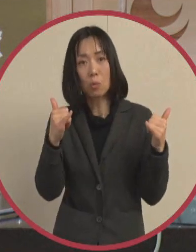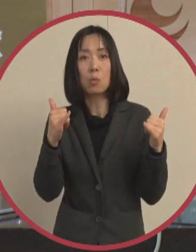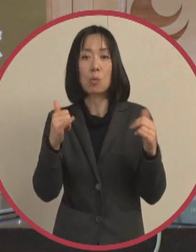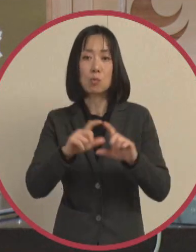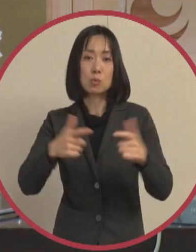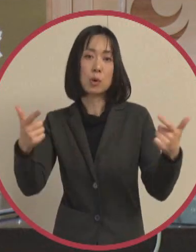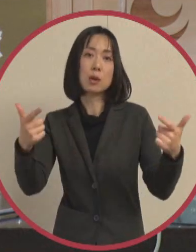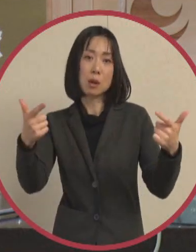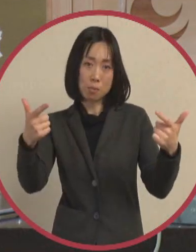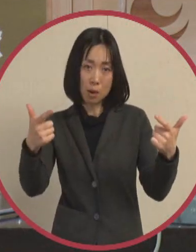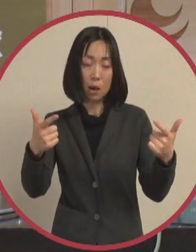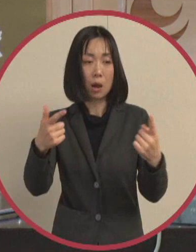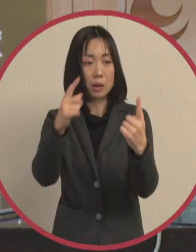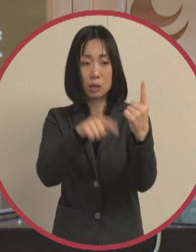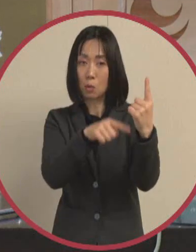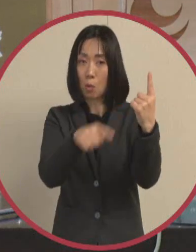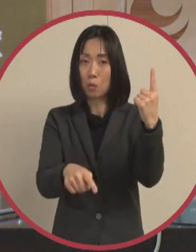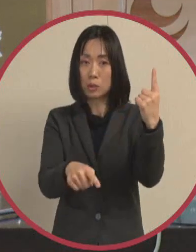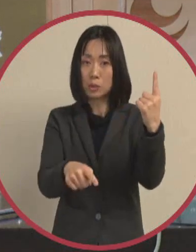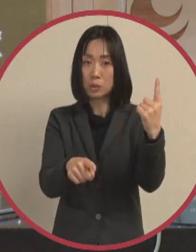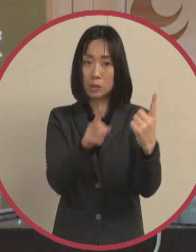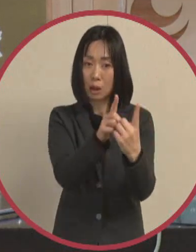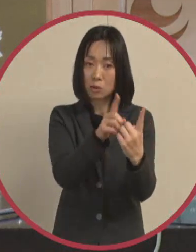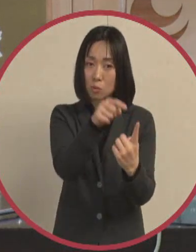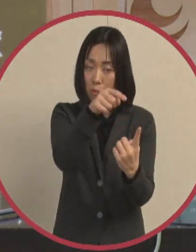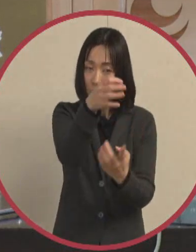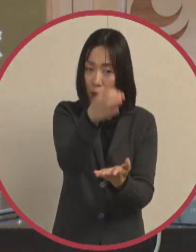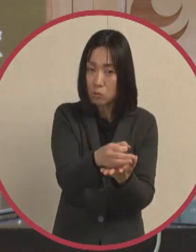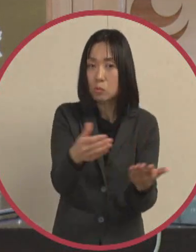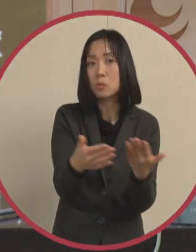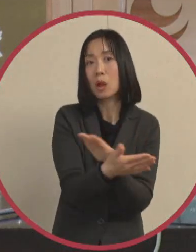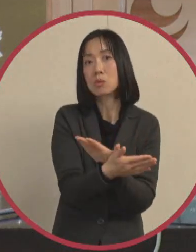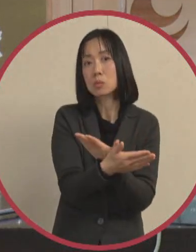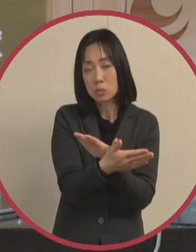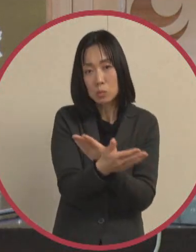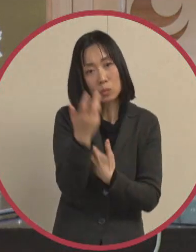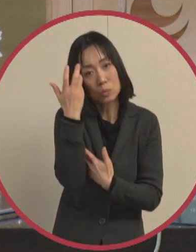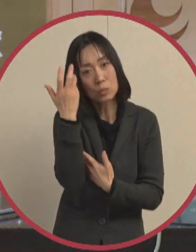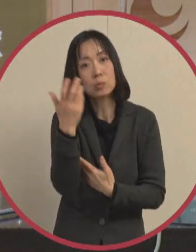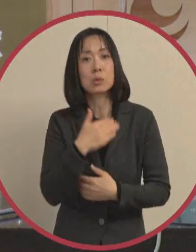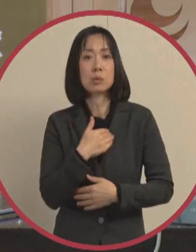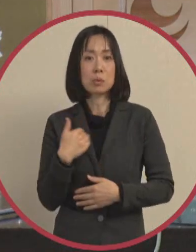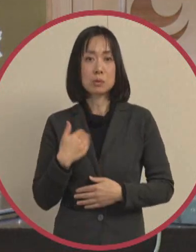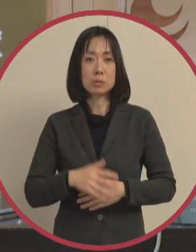分が効いてきて、1人当たりのコストは大幅に下がってくるということになります。